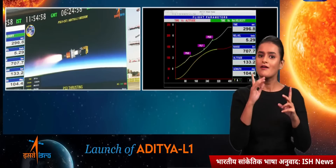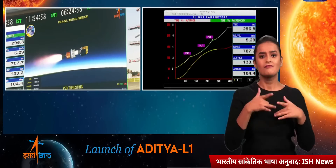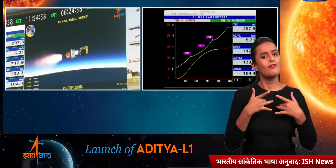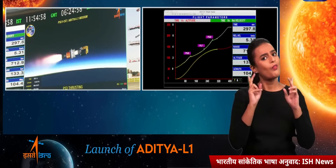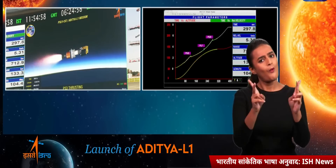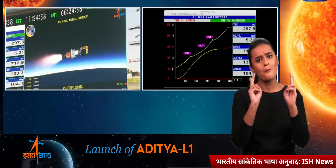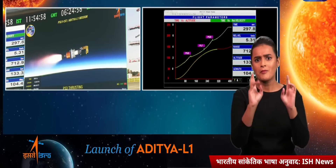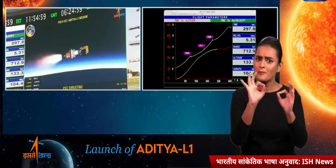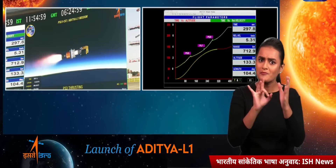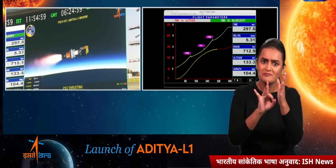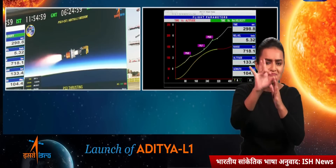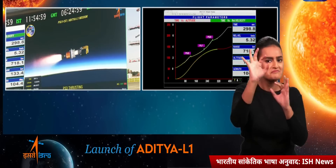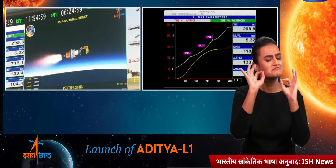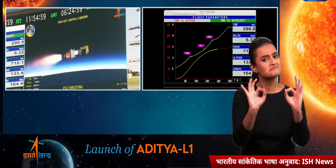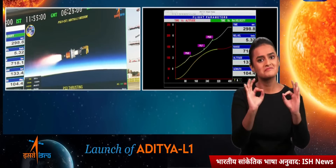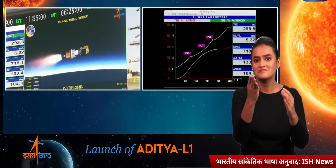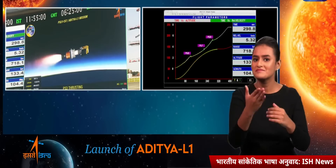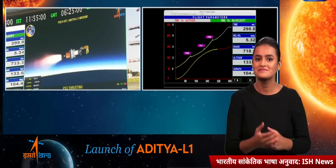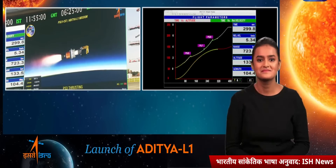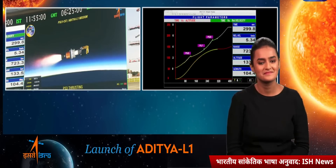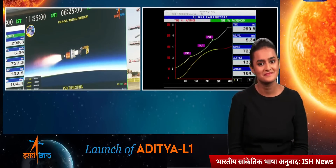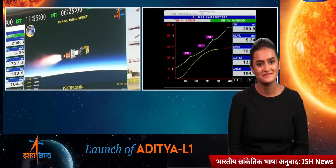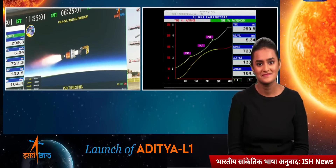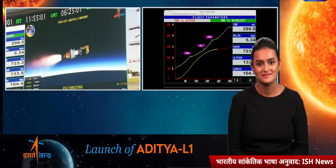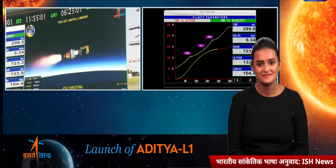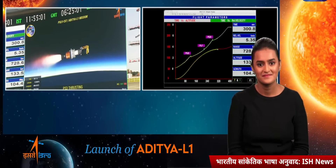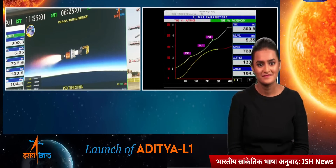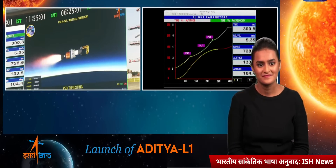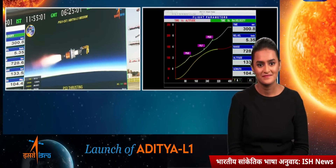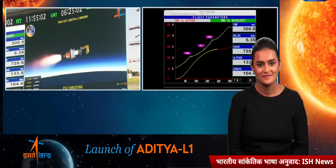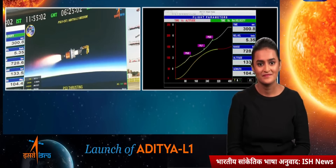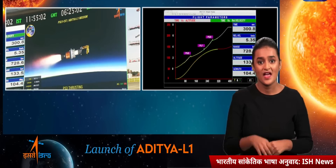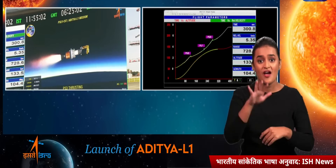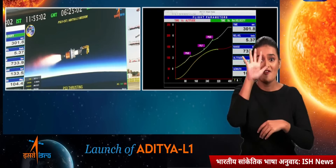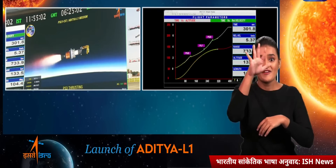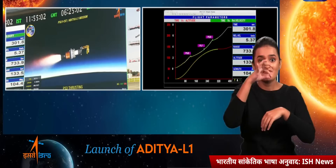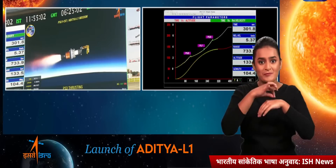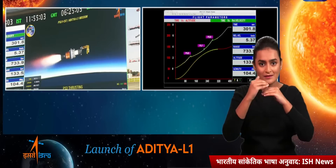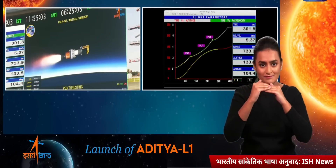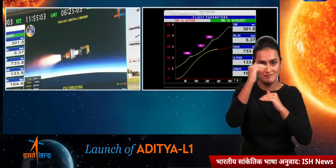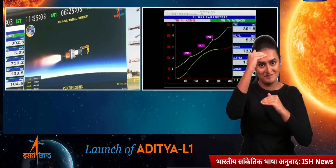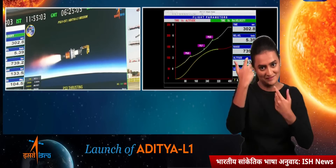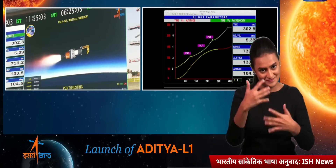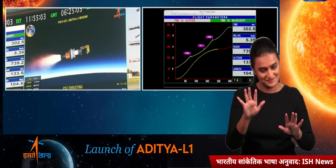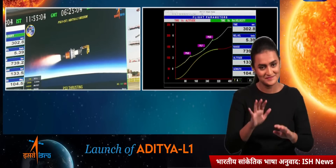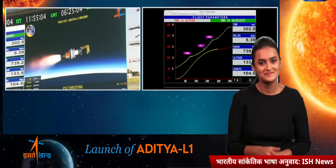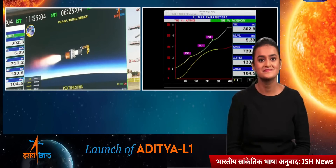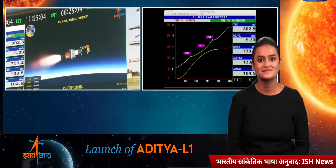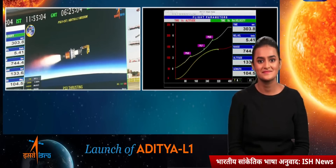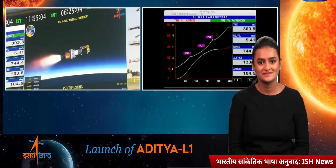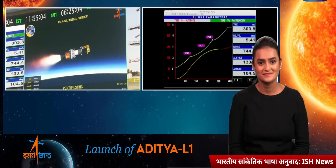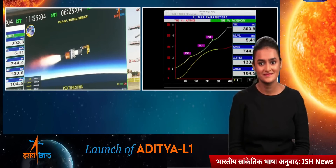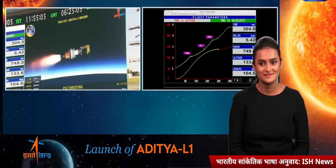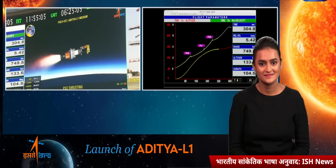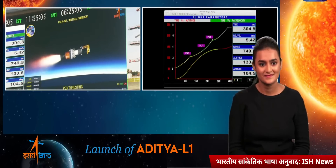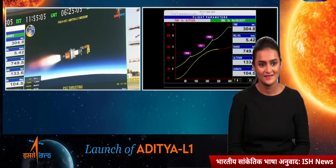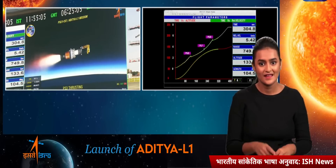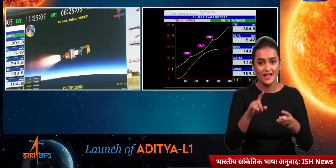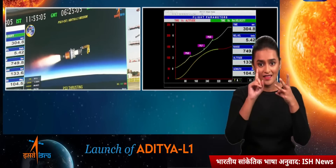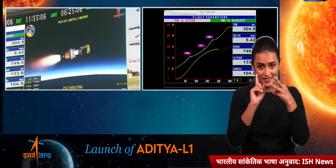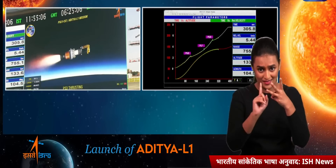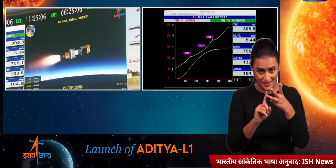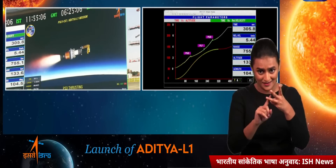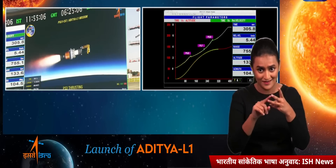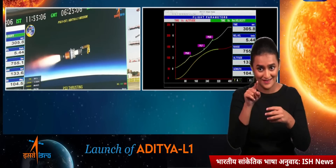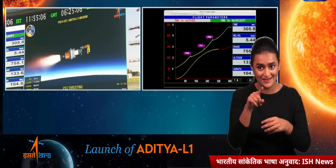Plus 5 minutes. तृतीय चरण में 7.6 टन